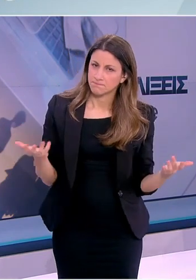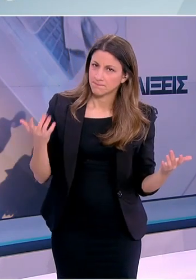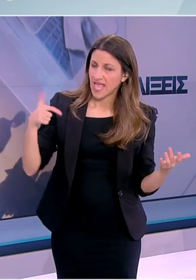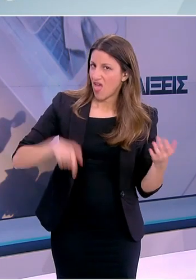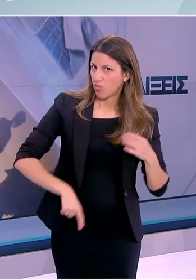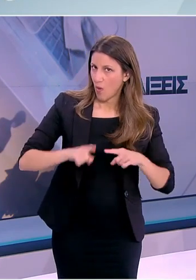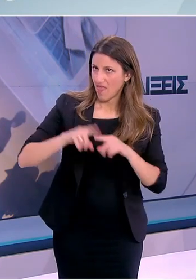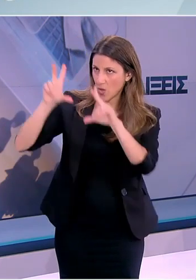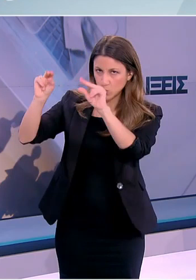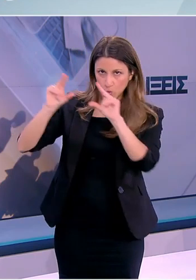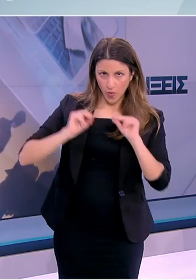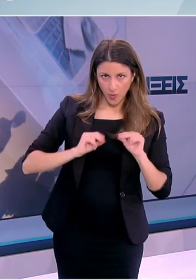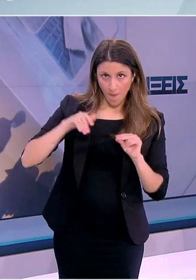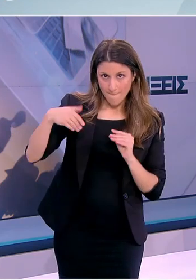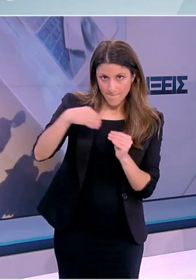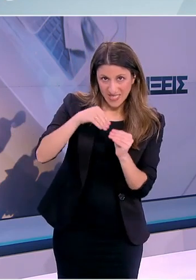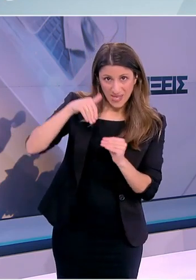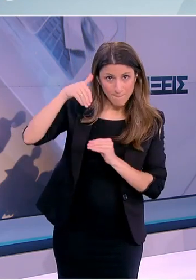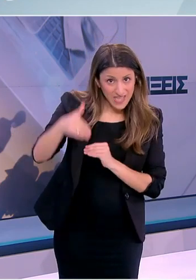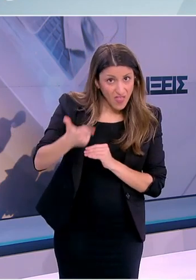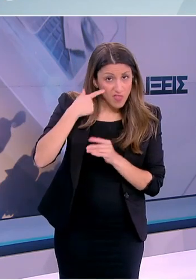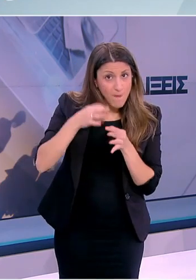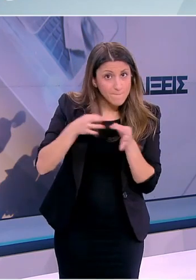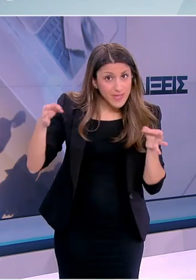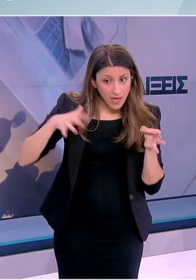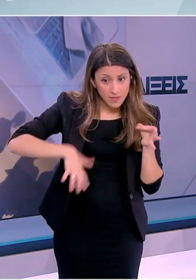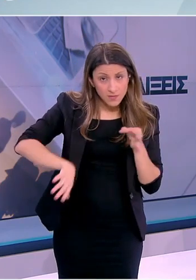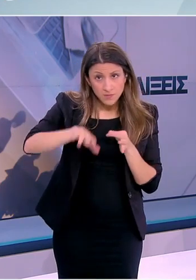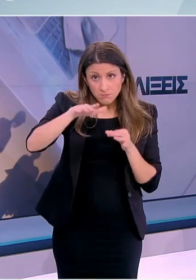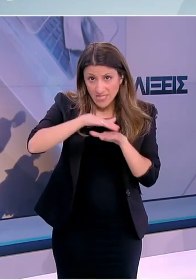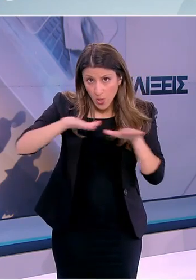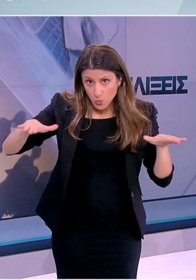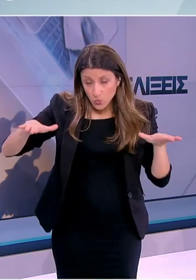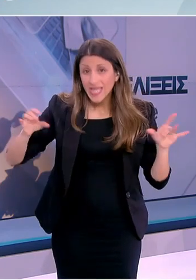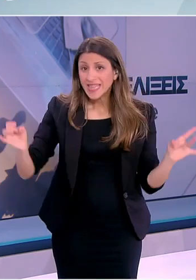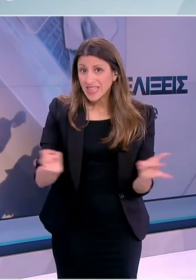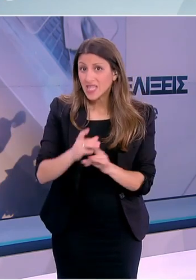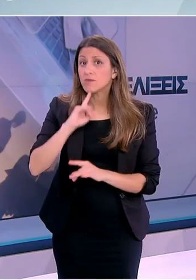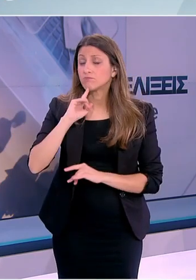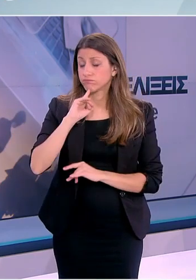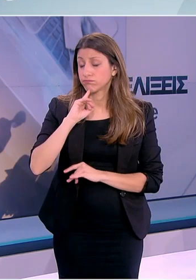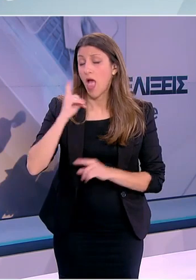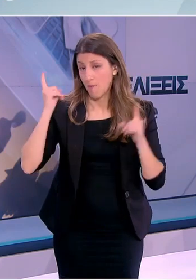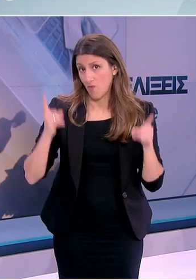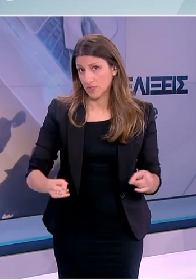σταδιακή άρση των μέτρων ίσον μετά το Πάσχα. Και αν ναι, τι αναμένεται να έρθει πρώτο?